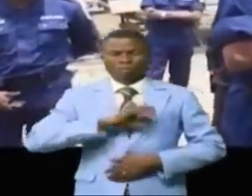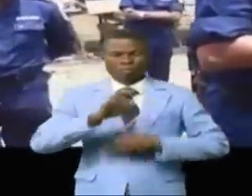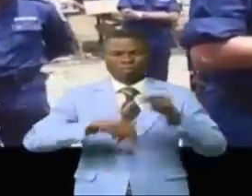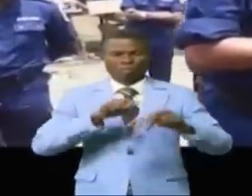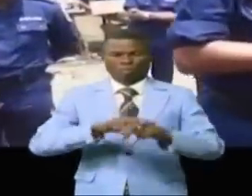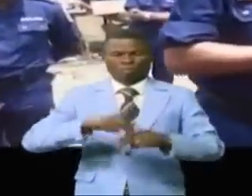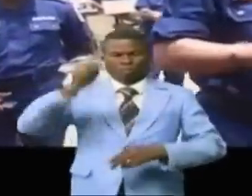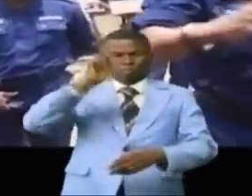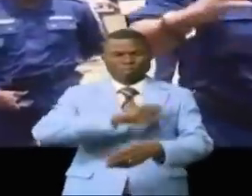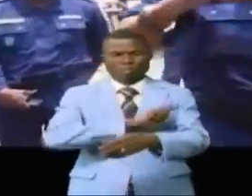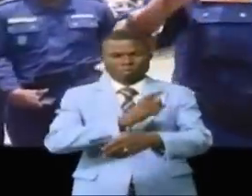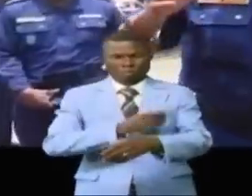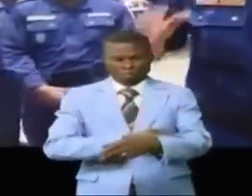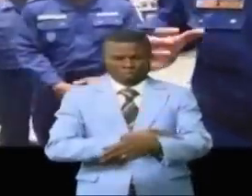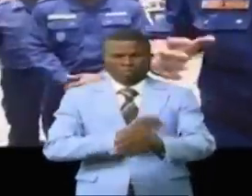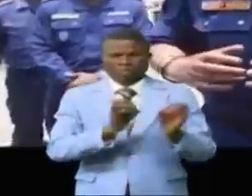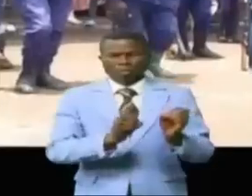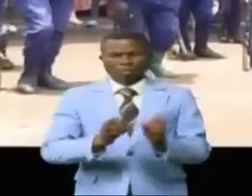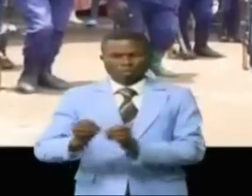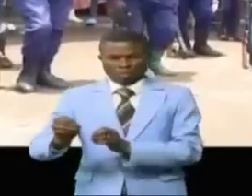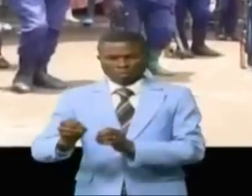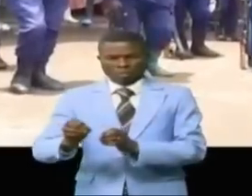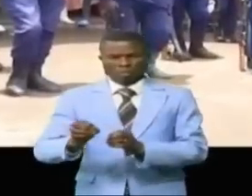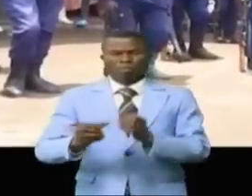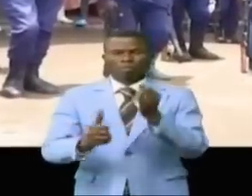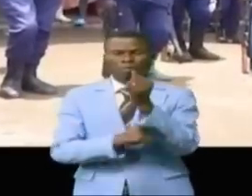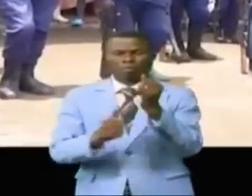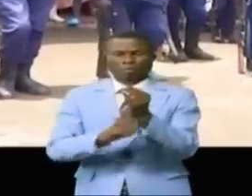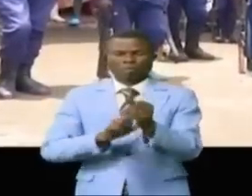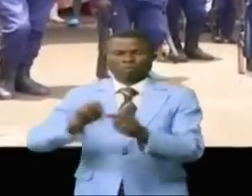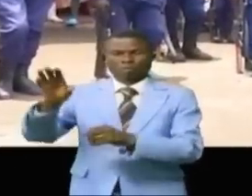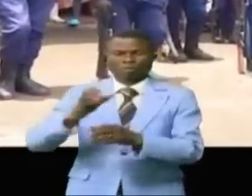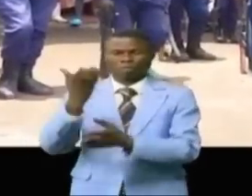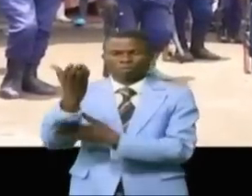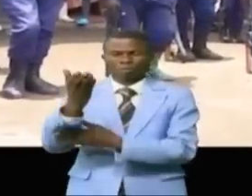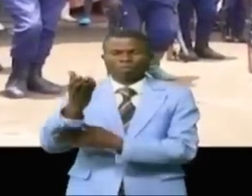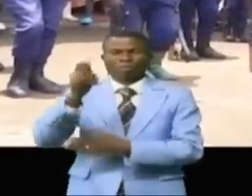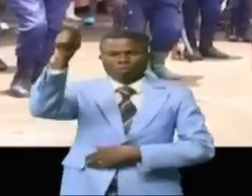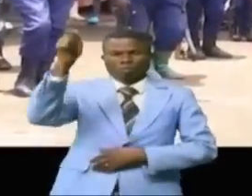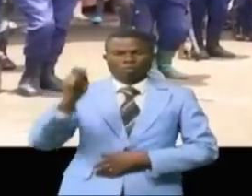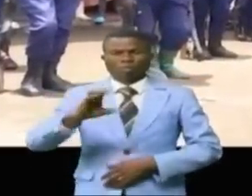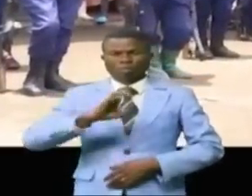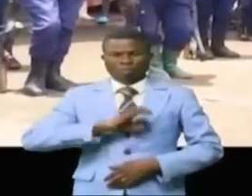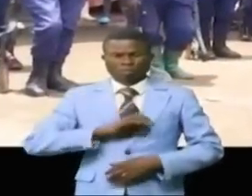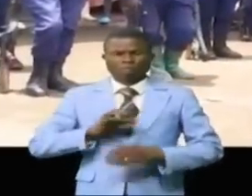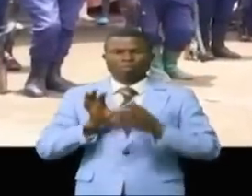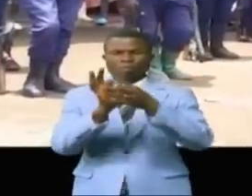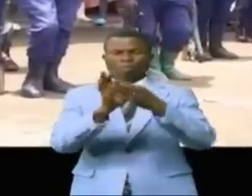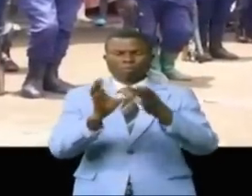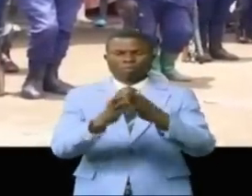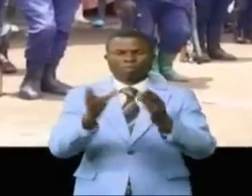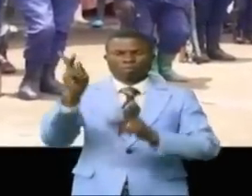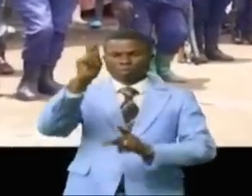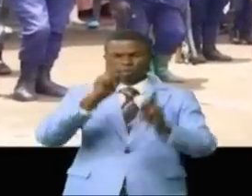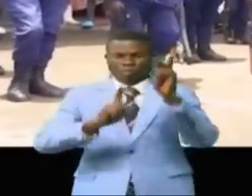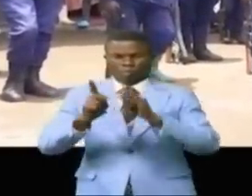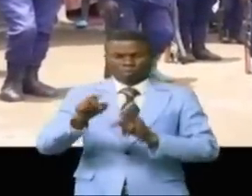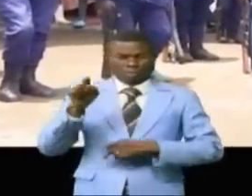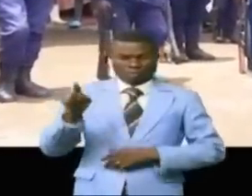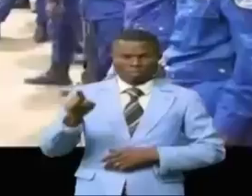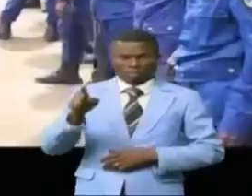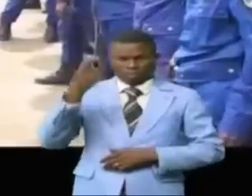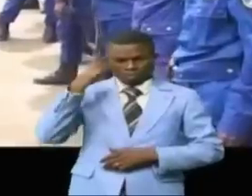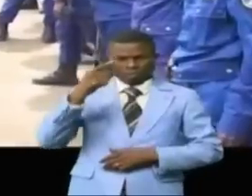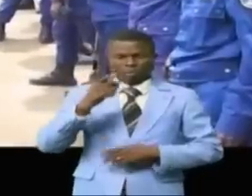Eddy Mukuna, qui a procédé à ce déploiement. Il a demandé aux éléments de la police de collaborer avec la population de la contrée pour